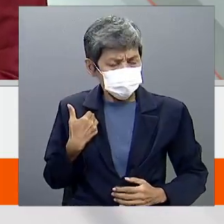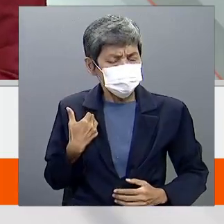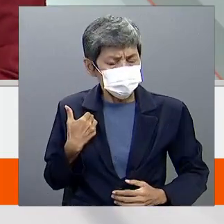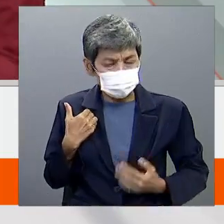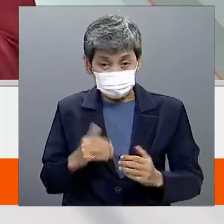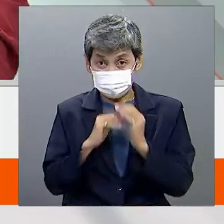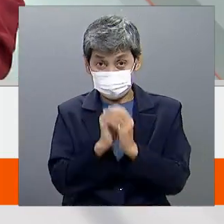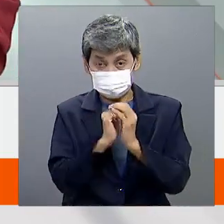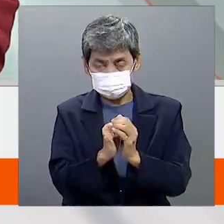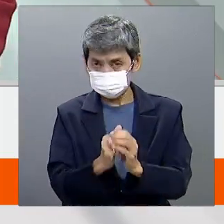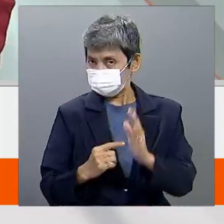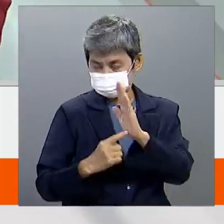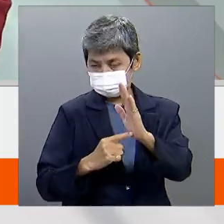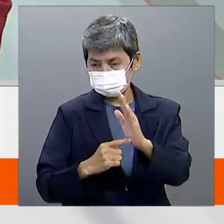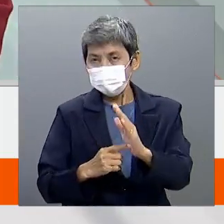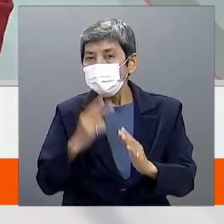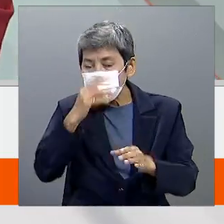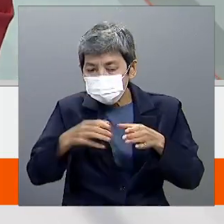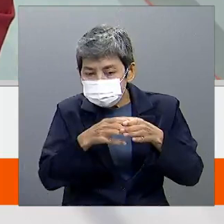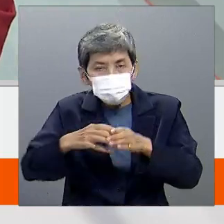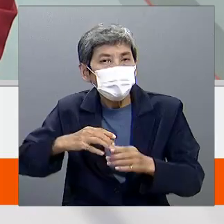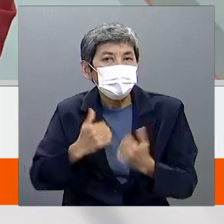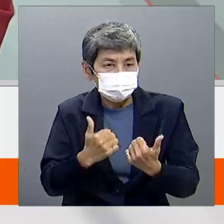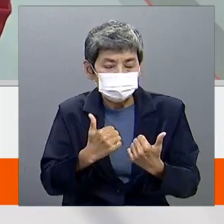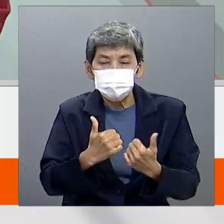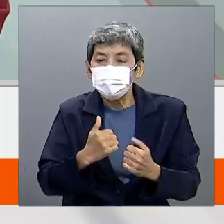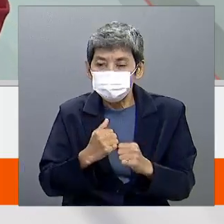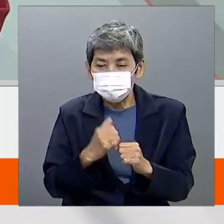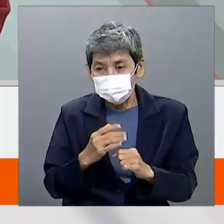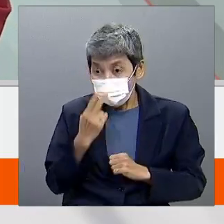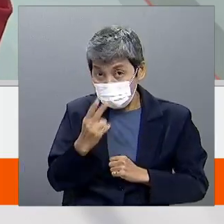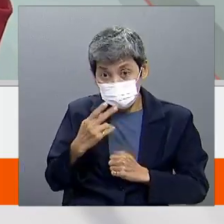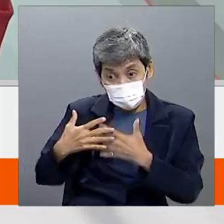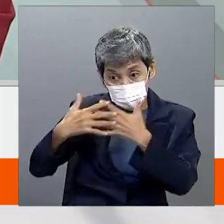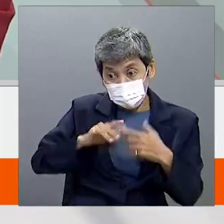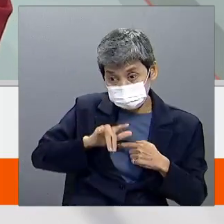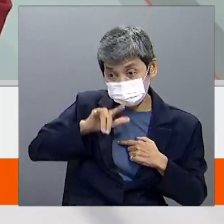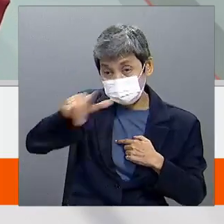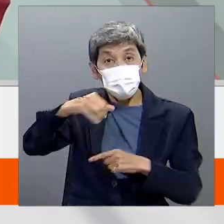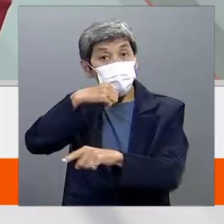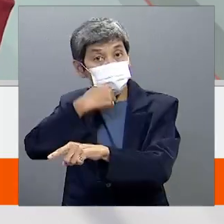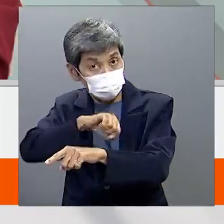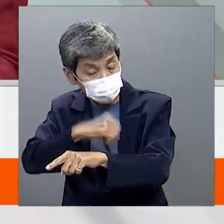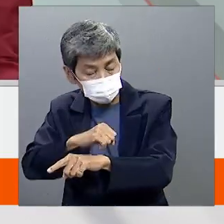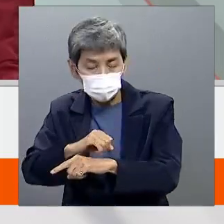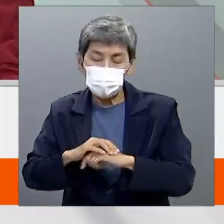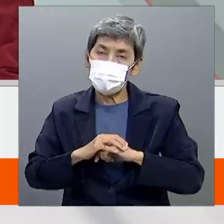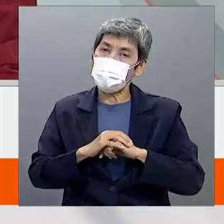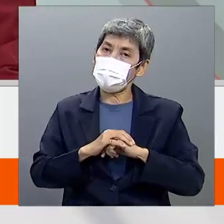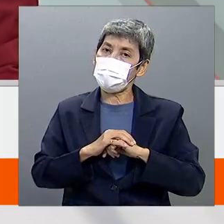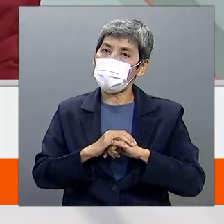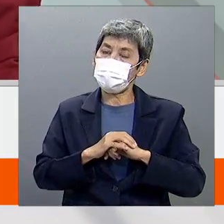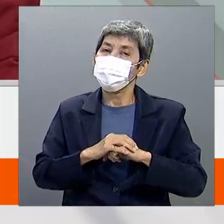มแสดงสัญญาณุภาพอย่างที่คุณภัยจิตบอกว่าช่วงเวลาที่เดินทางเยือนเนี่ยมันช่วงเวลาที่เปราะบางมากๆเพิ่งจะผ่านพ้นวันครบร